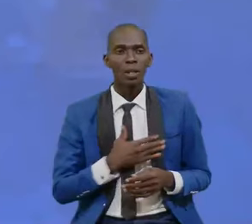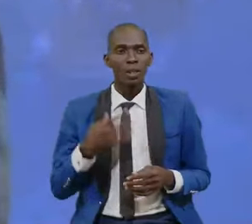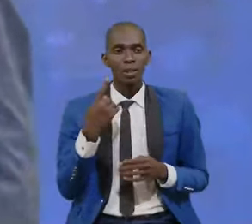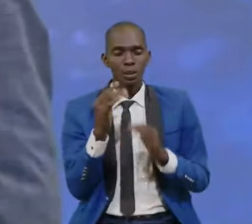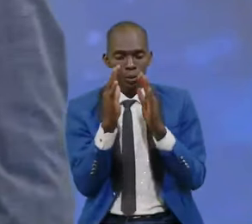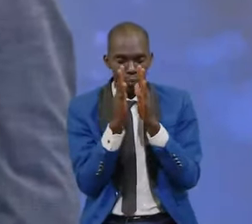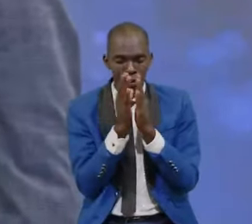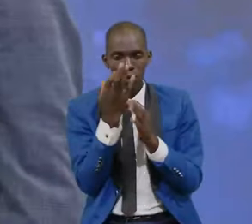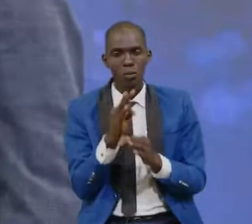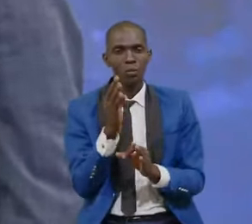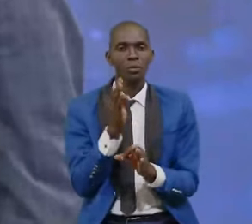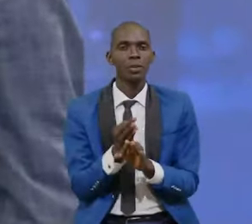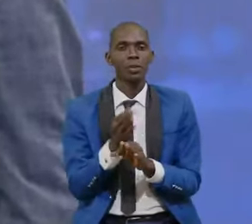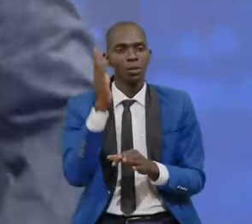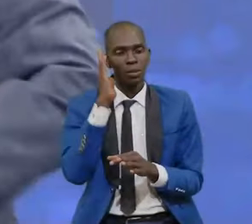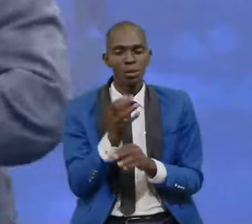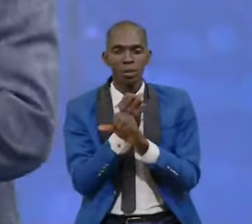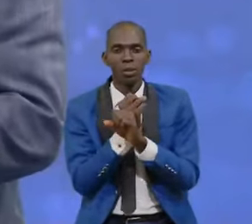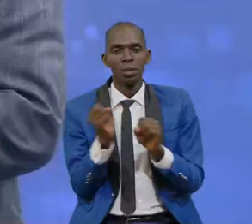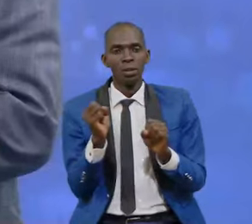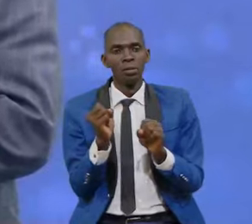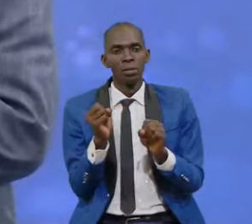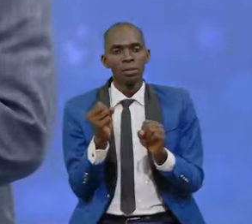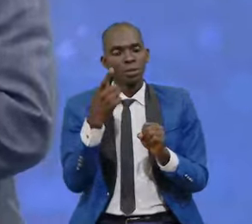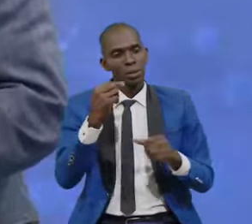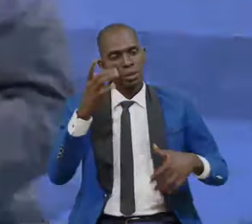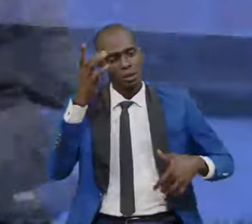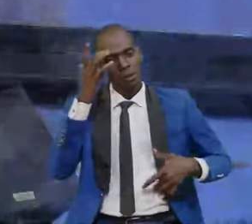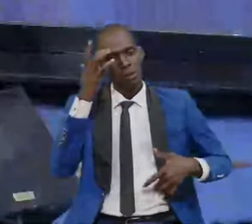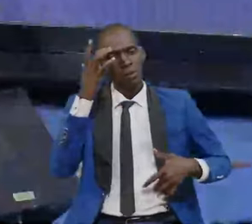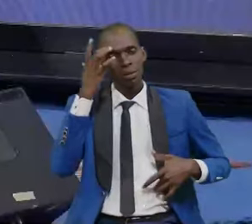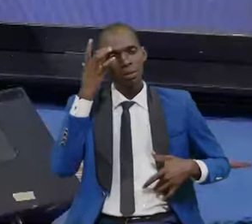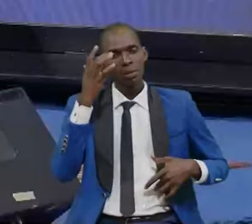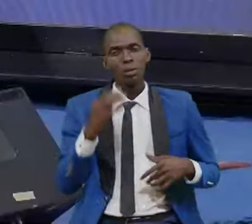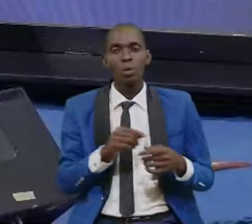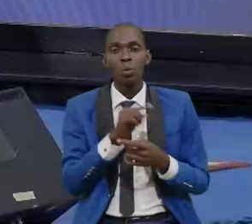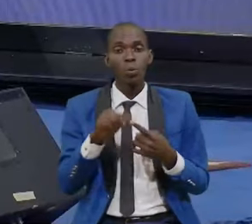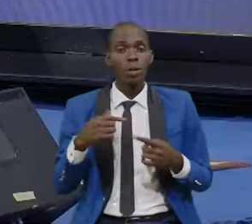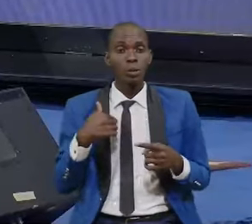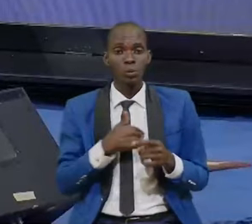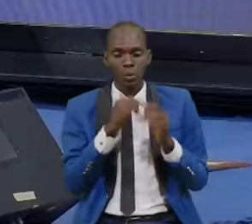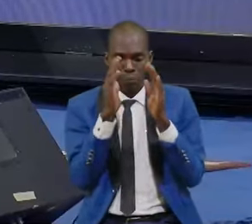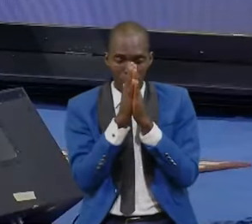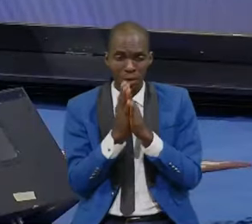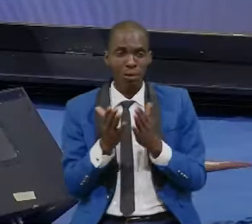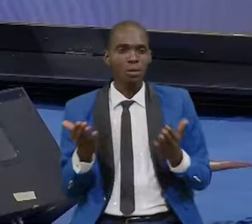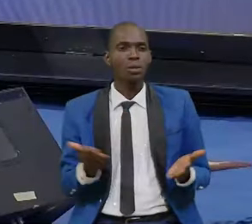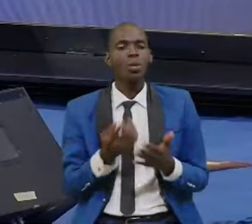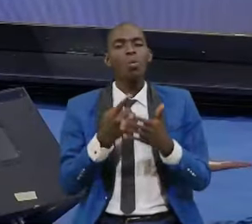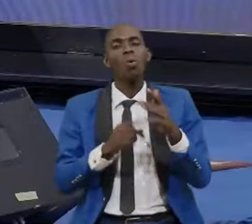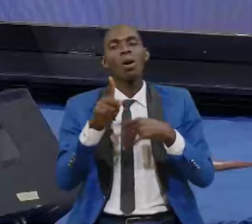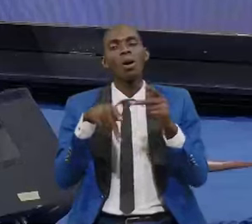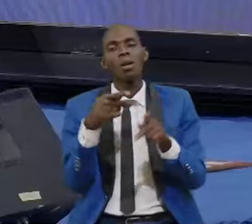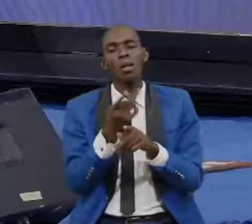15. La prière de foi guérira le malade. Quand nous prions ici, quel type